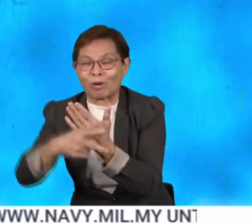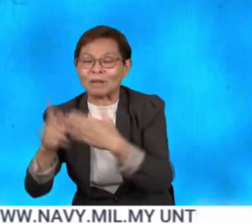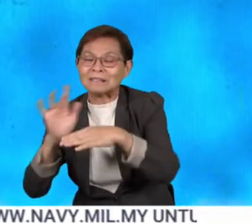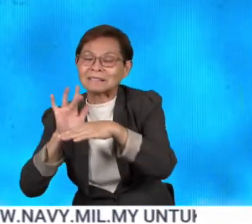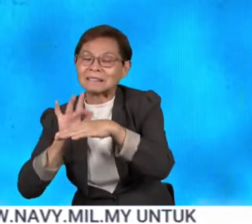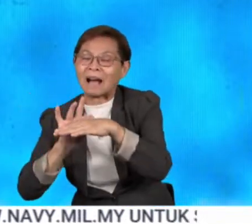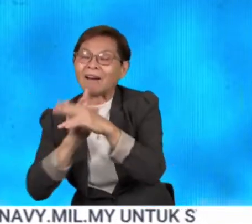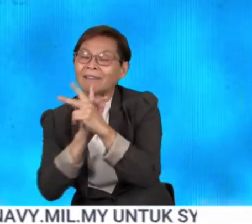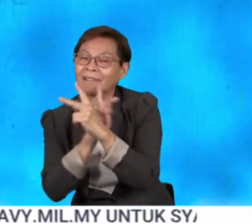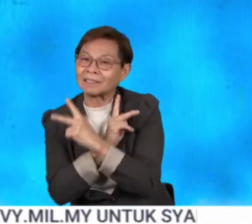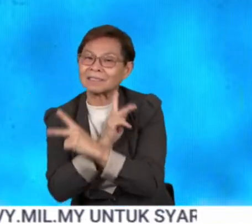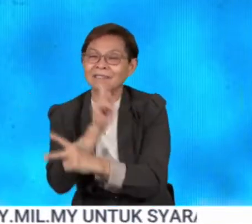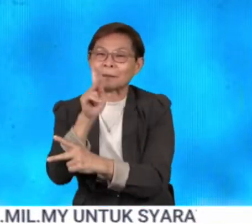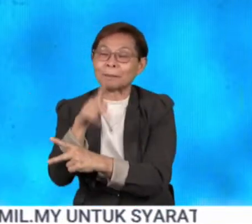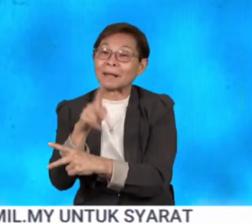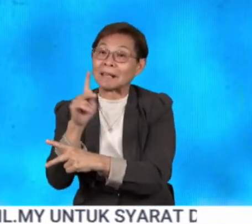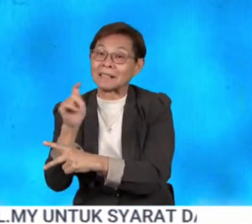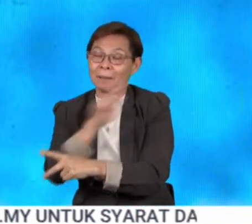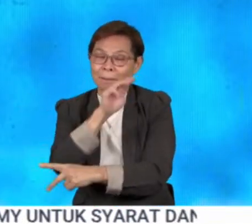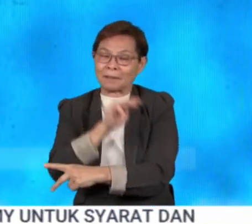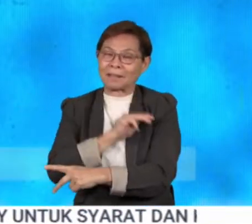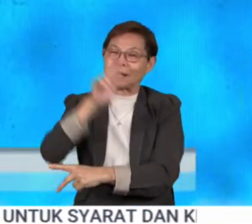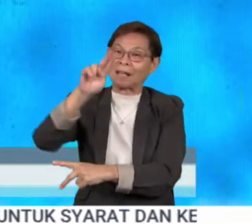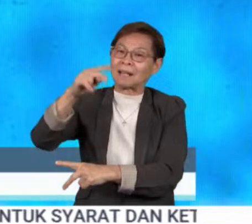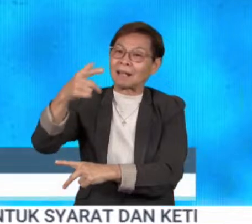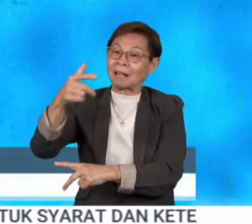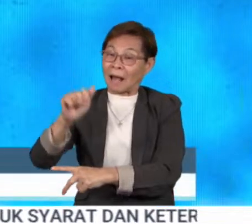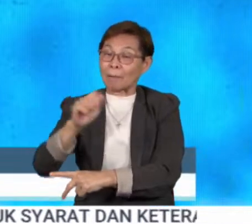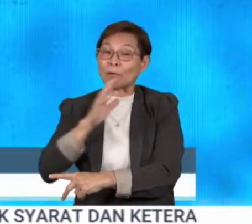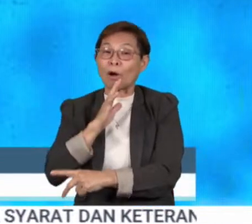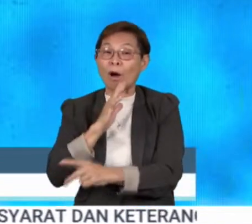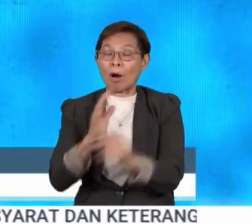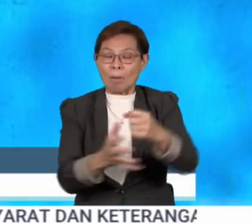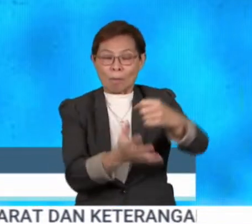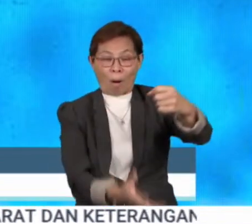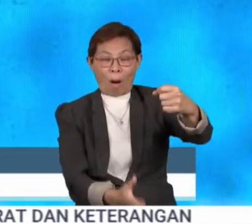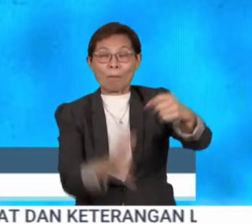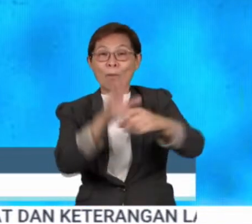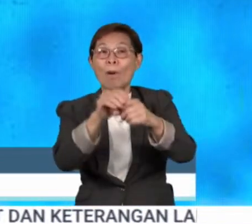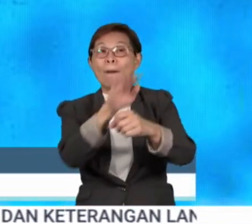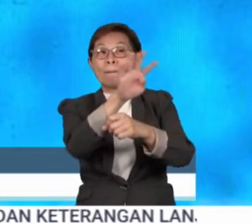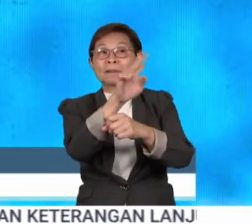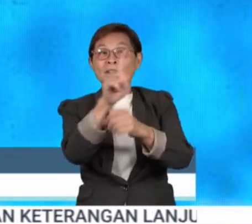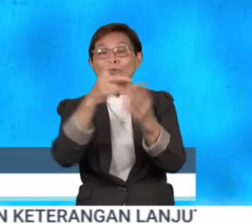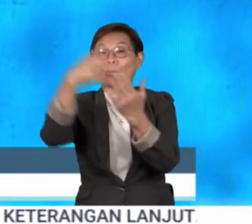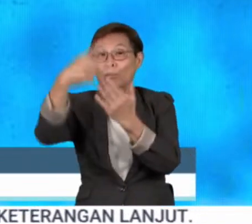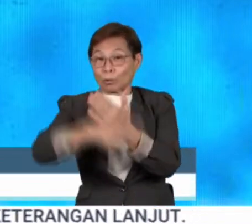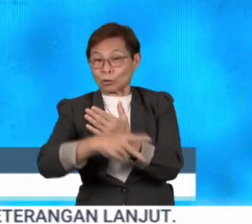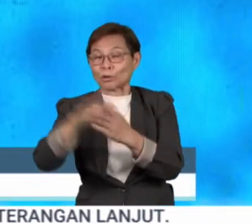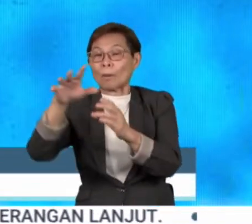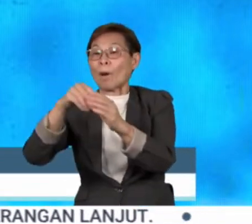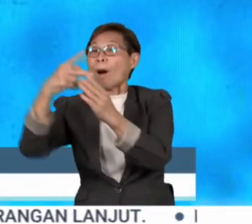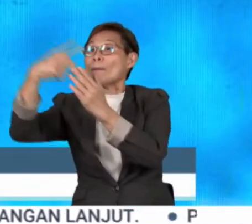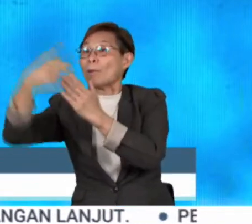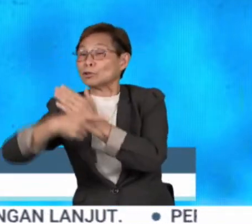Sentuhan Kasih KPKT. Menterinya Nga Koh Meng berkata peruntukan itu meliputi 41 projek termasuk projek perumahan rakyat